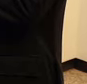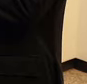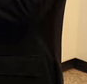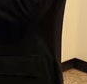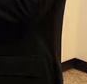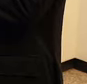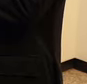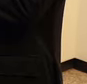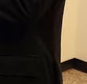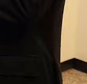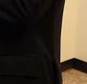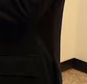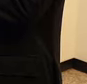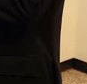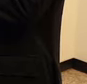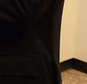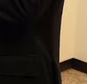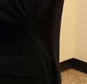으